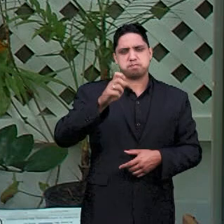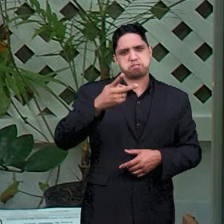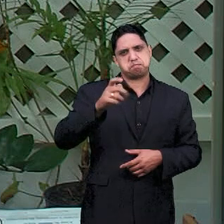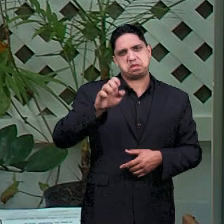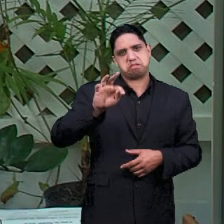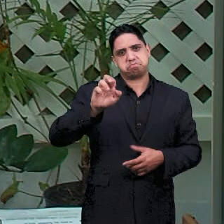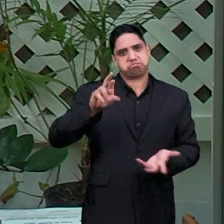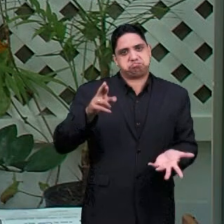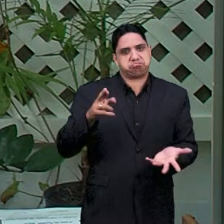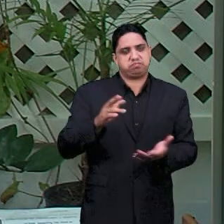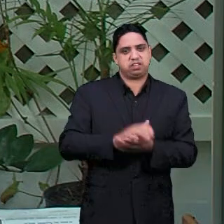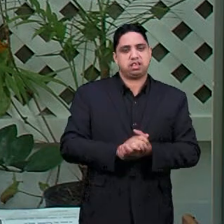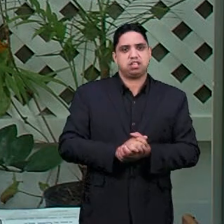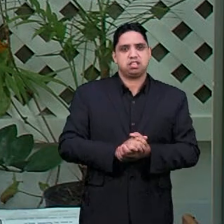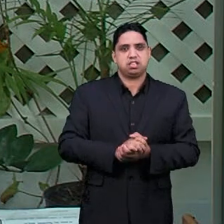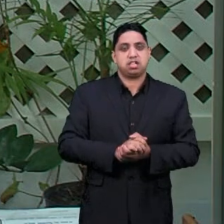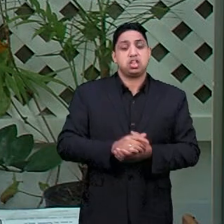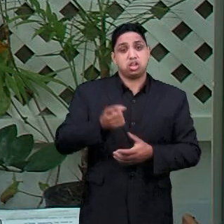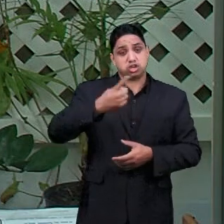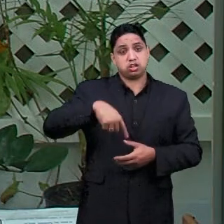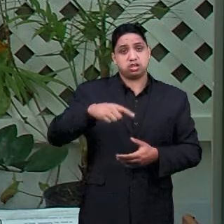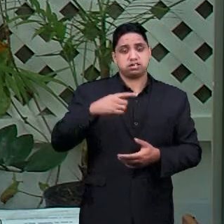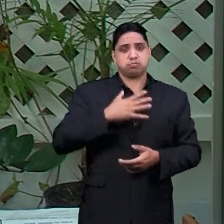là. Et nous